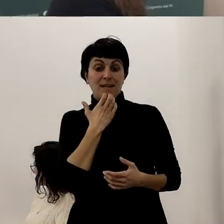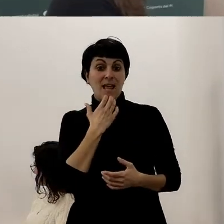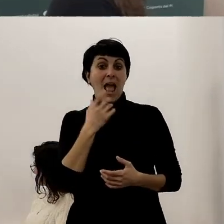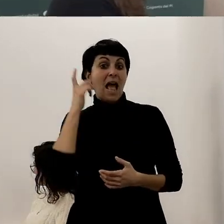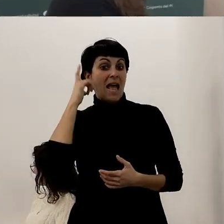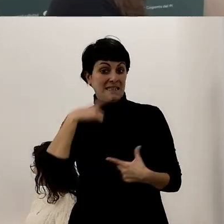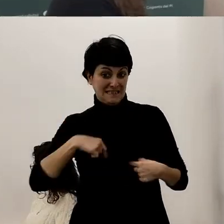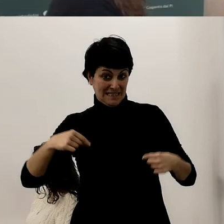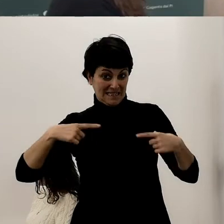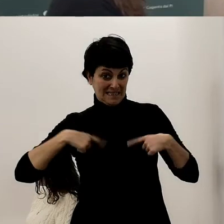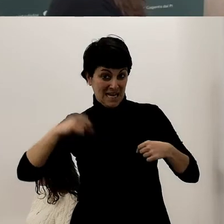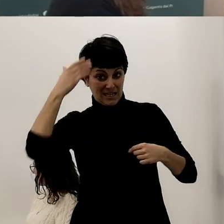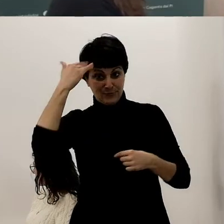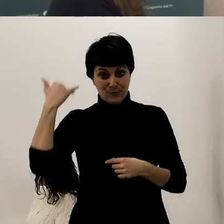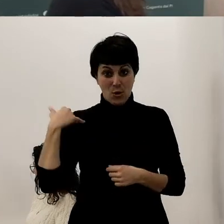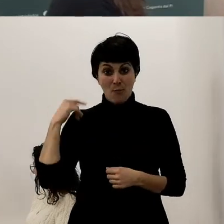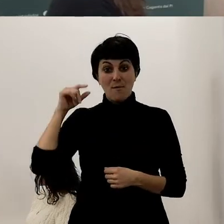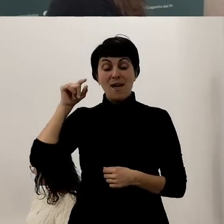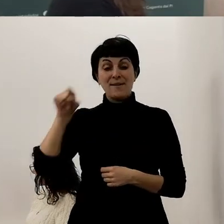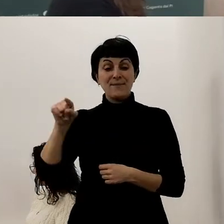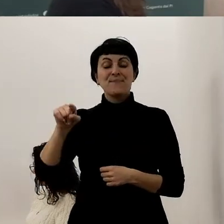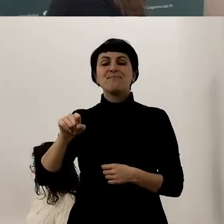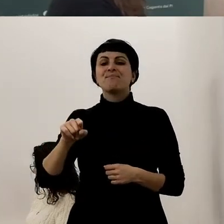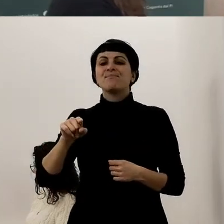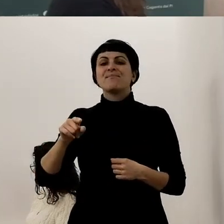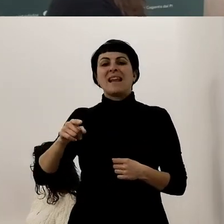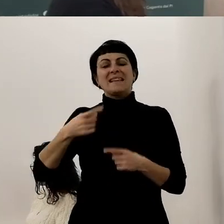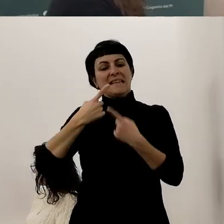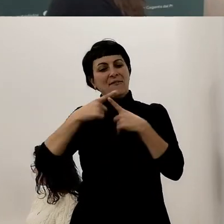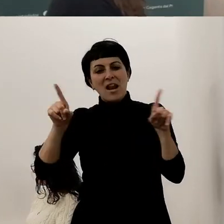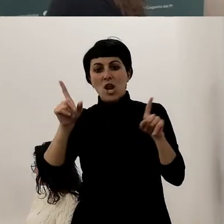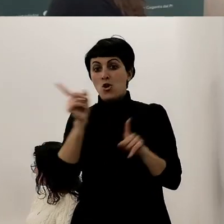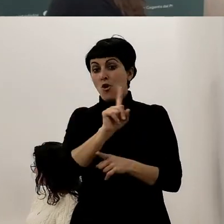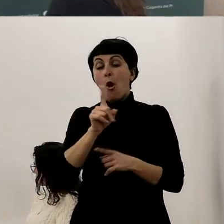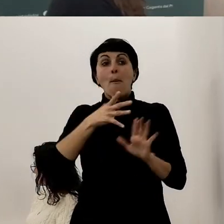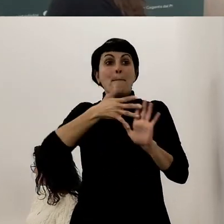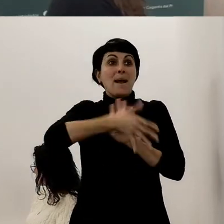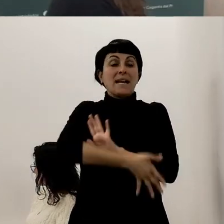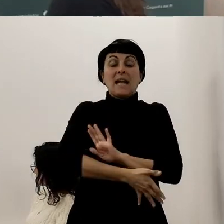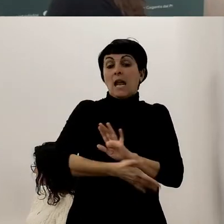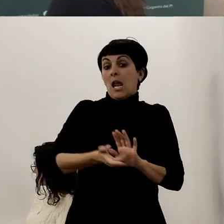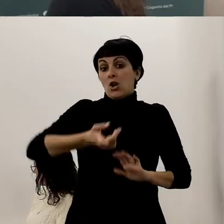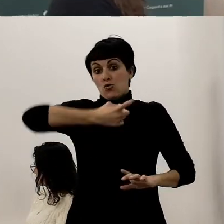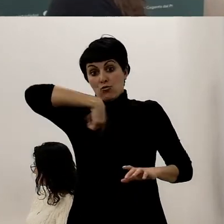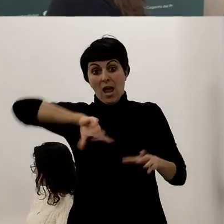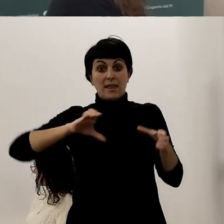ha aquesta diferència, potser perquè la nostra colla ja, vull dir,